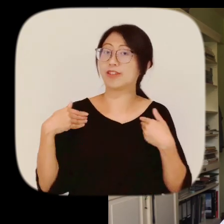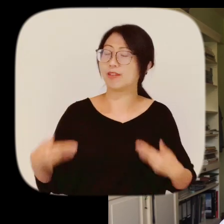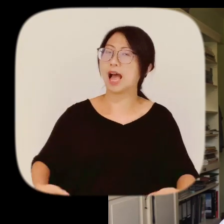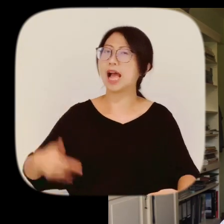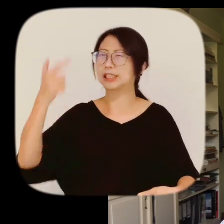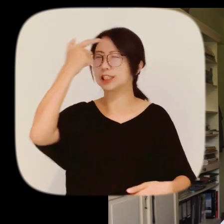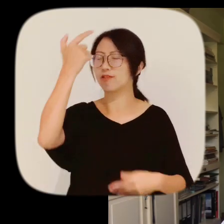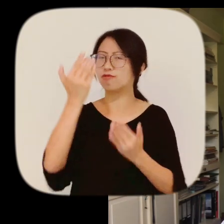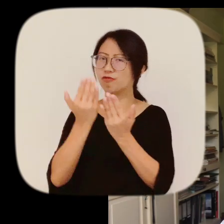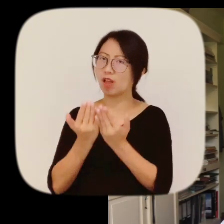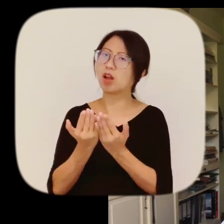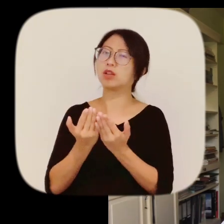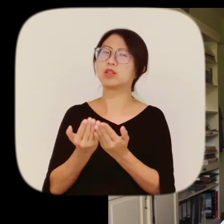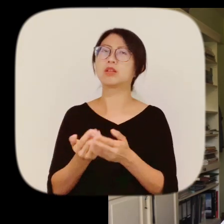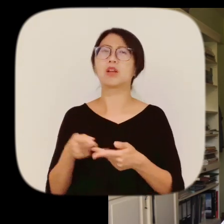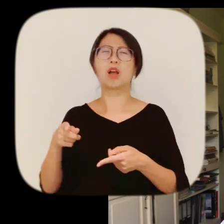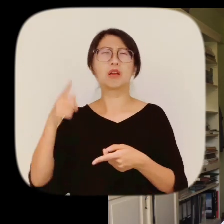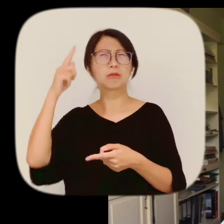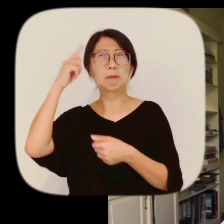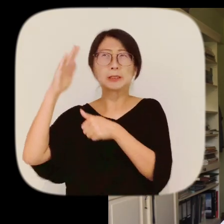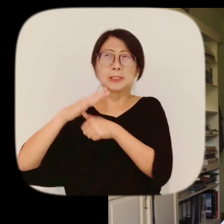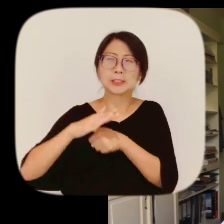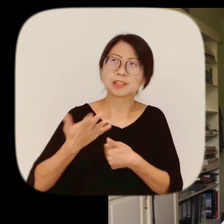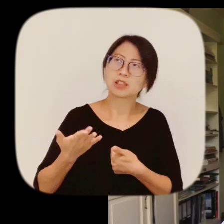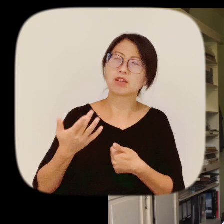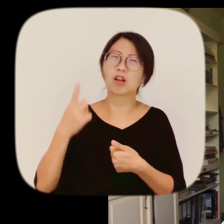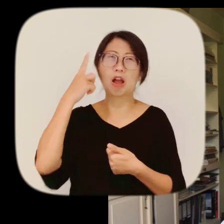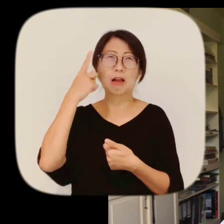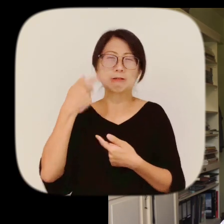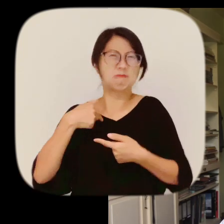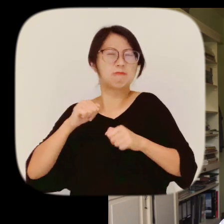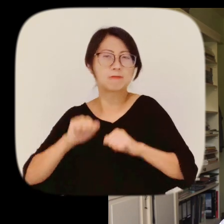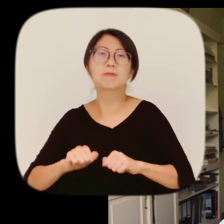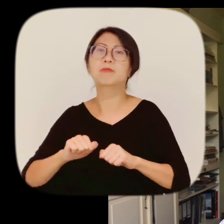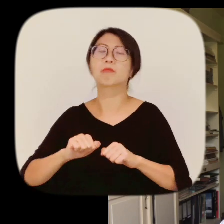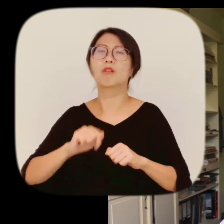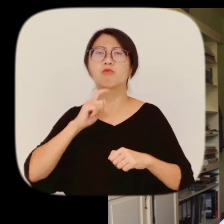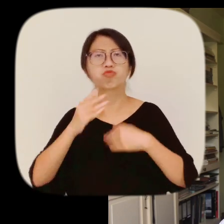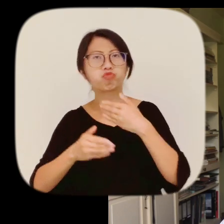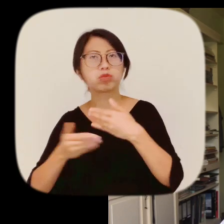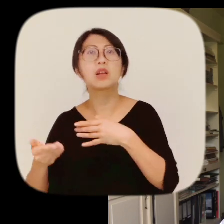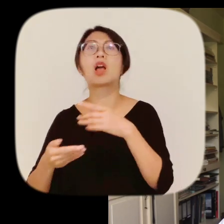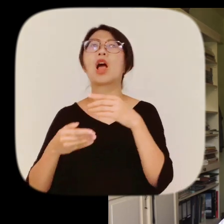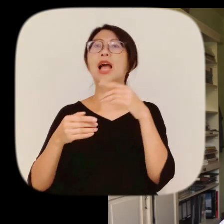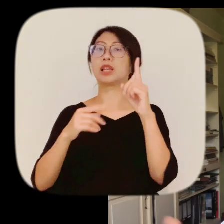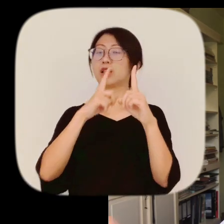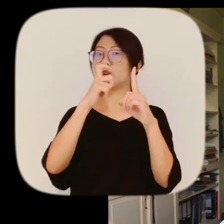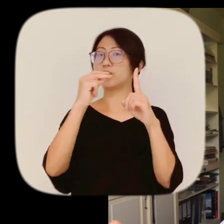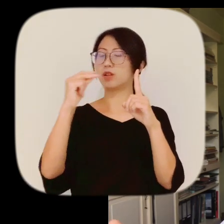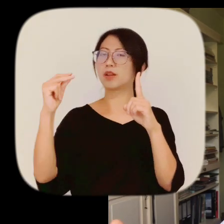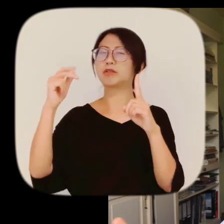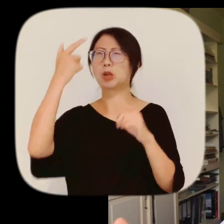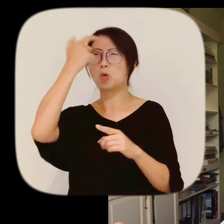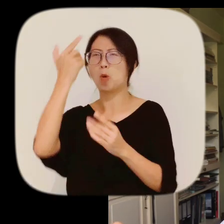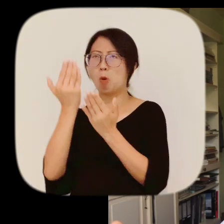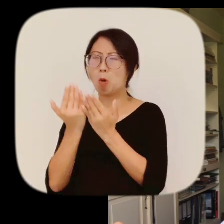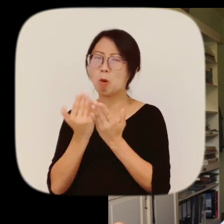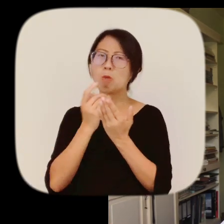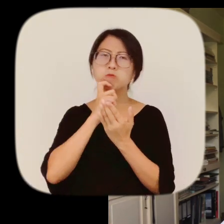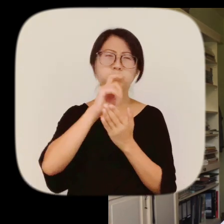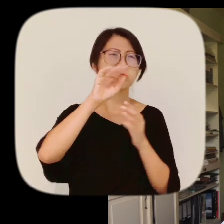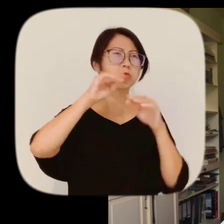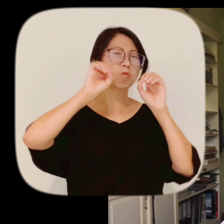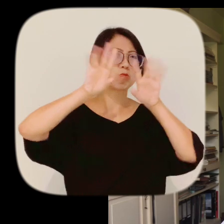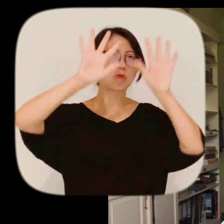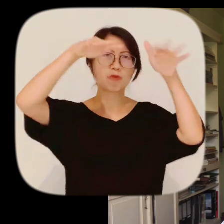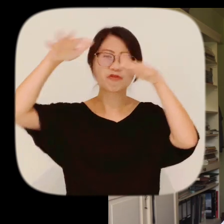也是会受到禁制受到打击的但是他不服气啊结果他在1977年呢和一班的知识分子